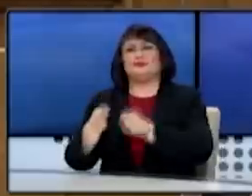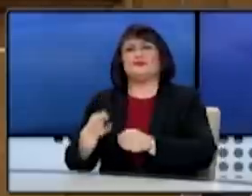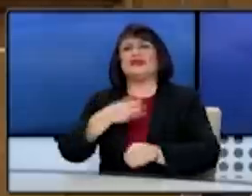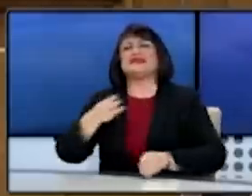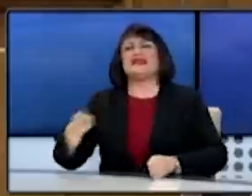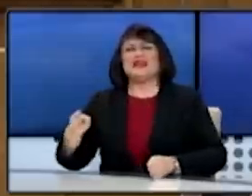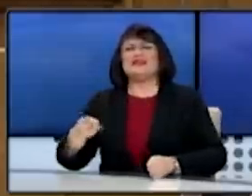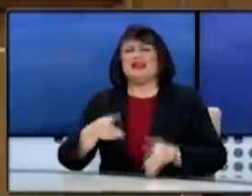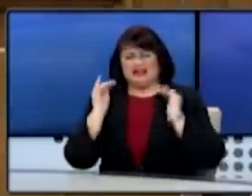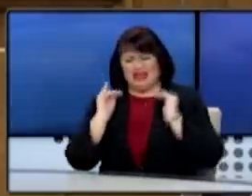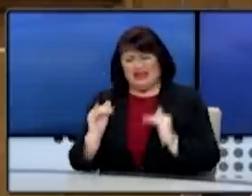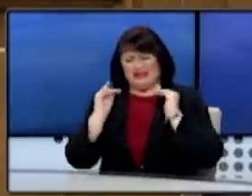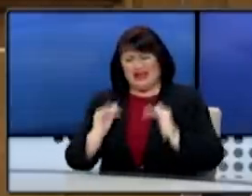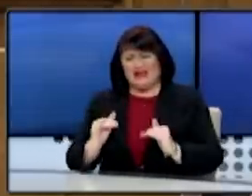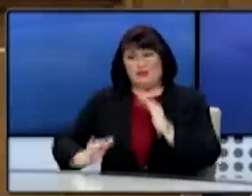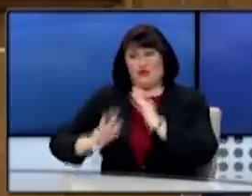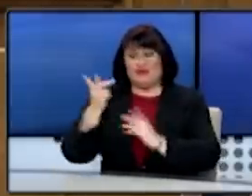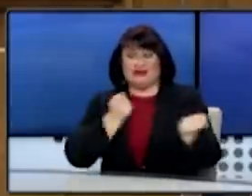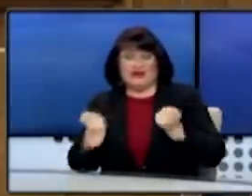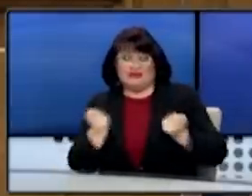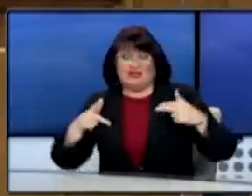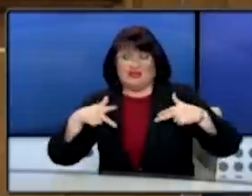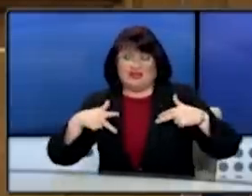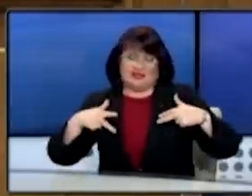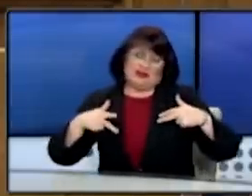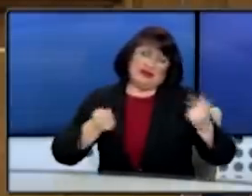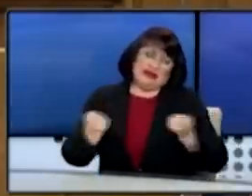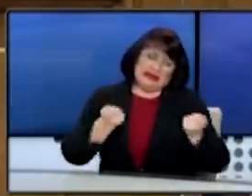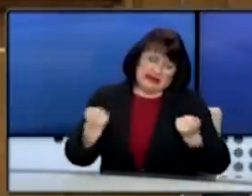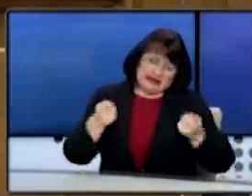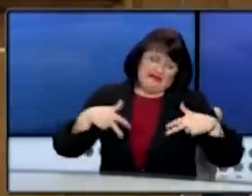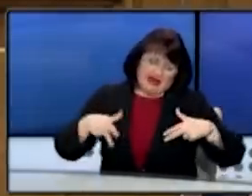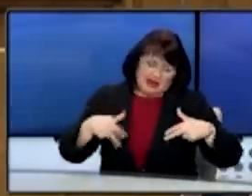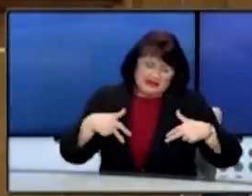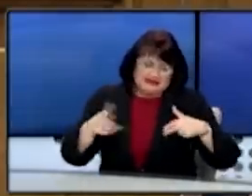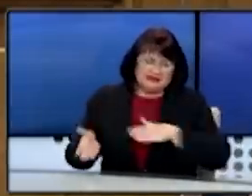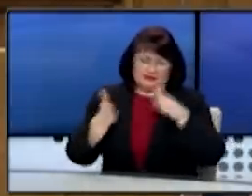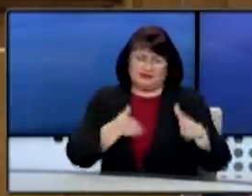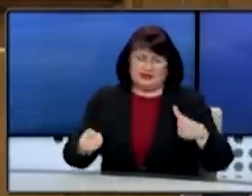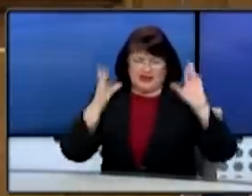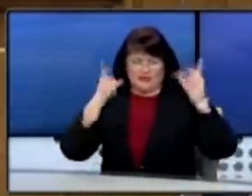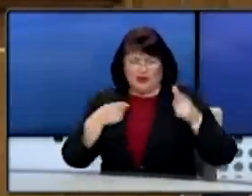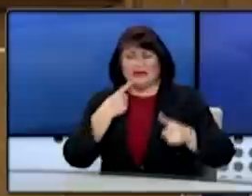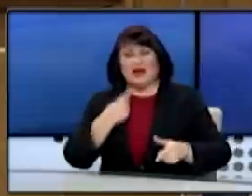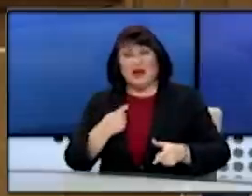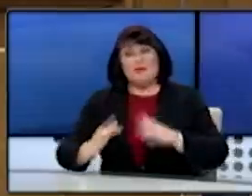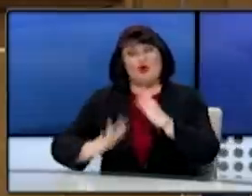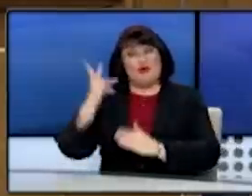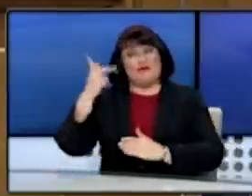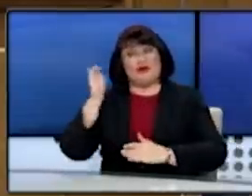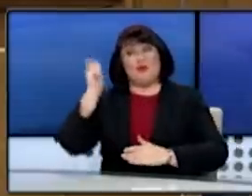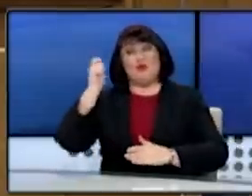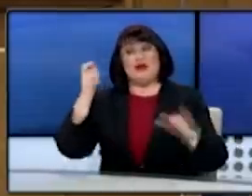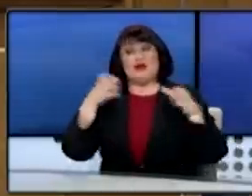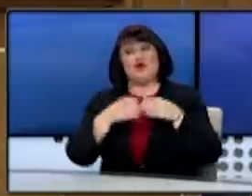γνωστή καραμέλα της προοδευτικής διακυβέρνησης και απ' την άλλη η Νέα Δημοκρατία, η οποία διεκδικεί και αυτή τον τίτλο του προοδευτικού κόμματος, όπως